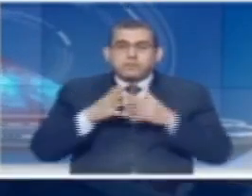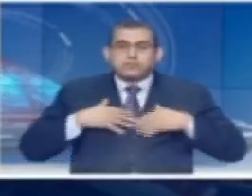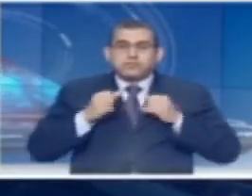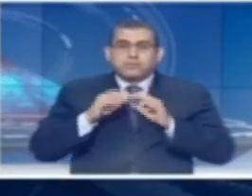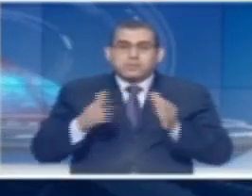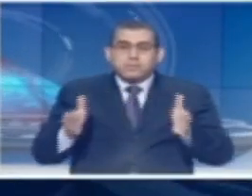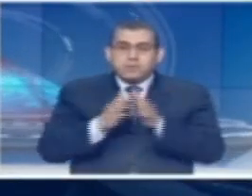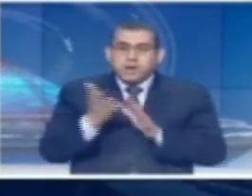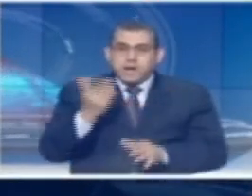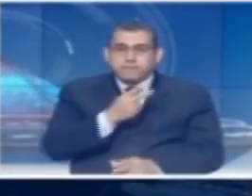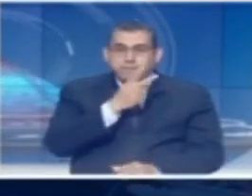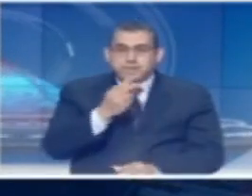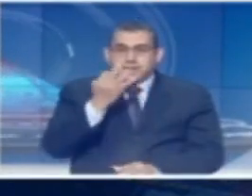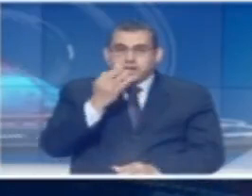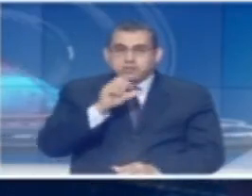المتعافي من الفيروس إلى